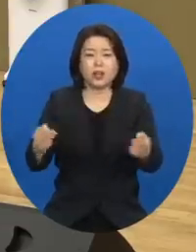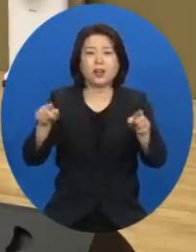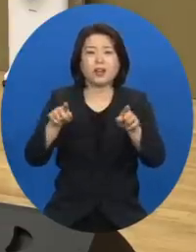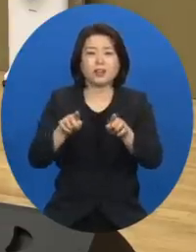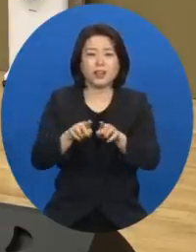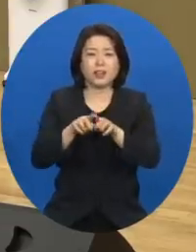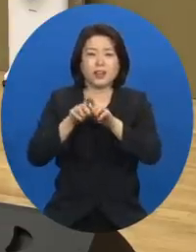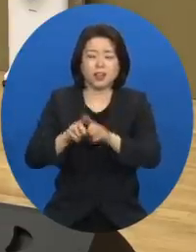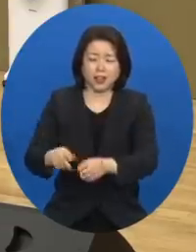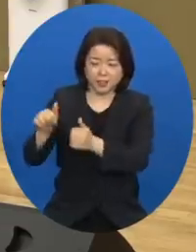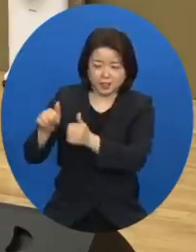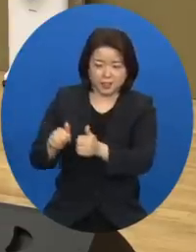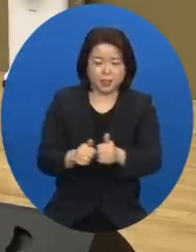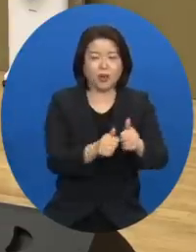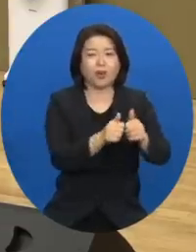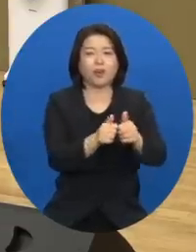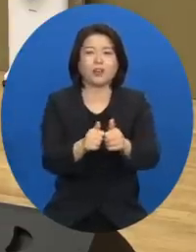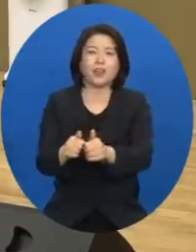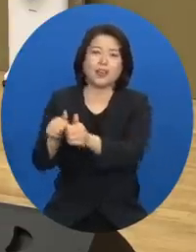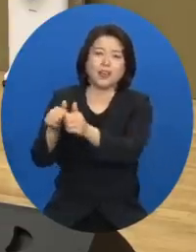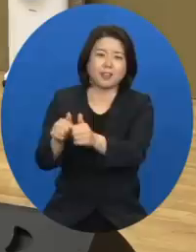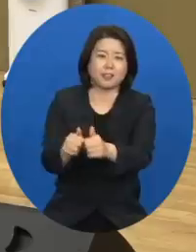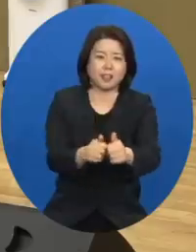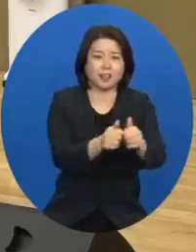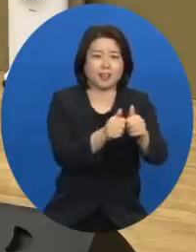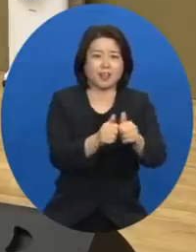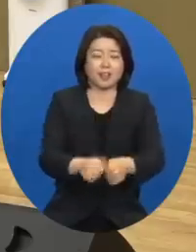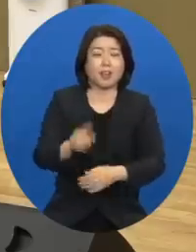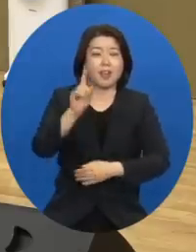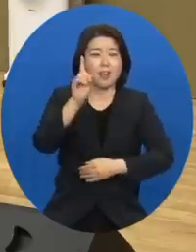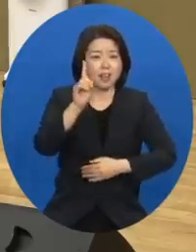주와 같이 걷겠네